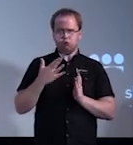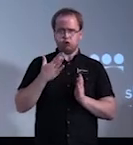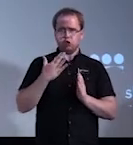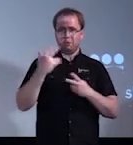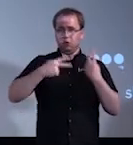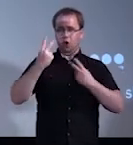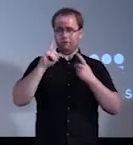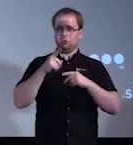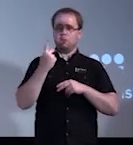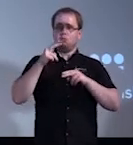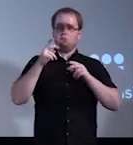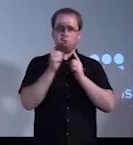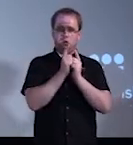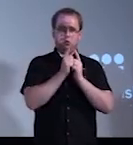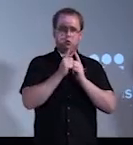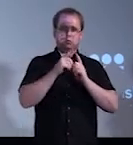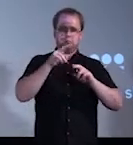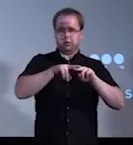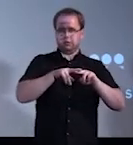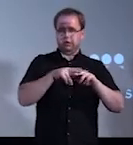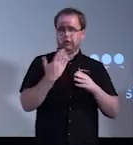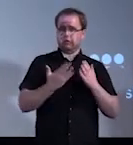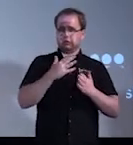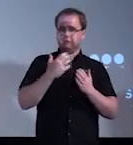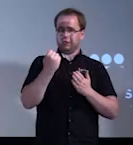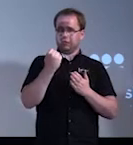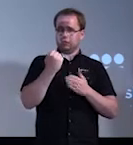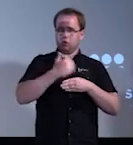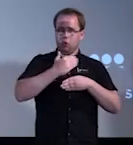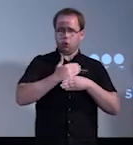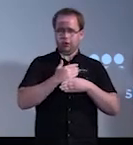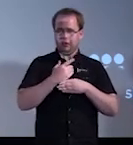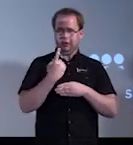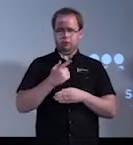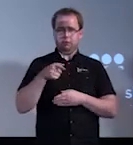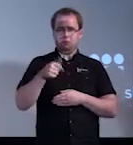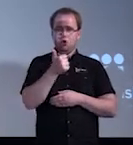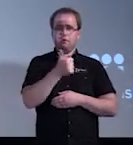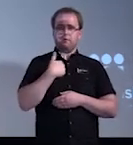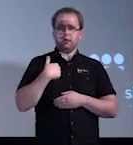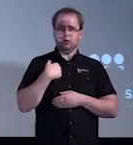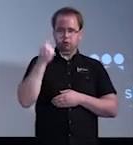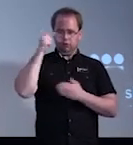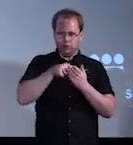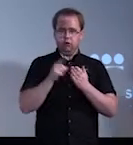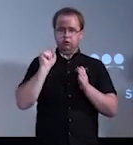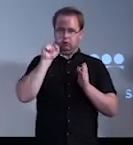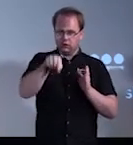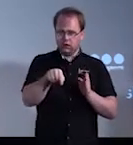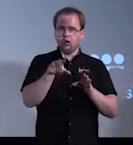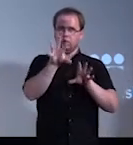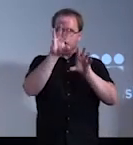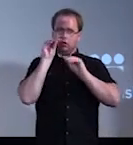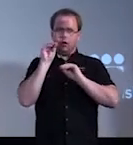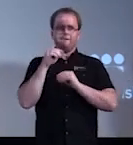är central i det här arbetet. Alltså som mötesplats och något som vi behöver för att kunna ta oss till filmen och för att filmen ska kunna nå